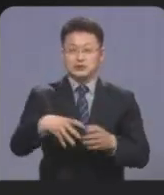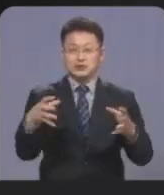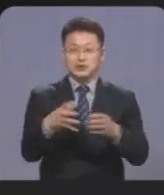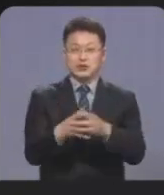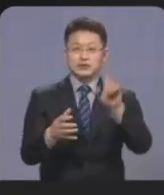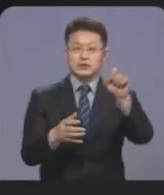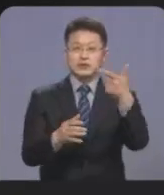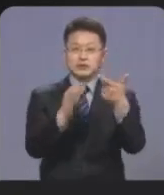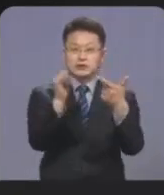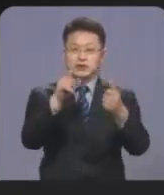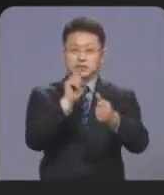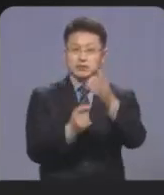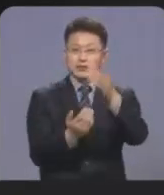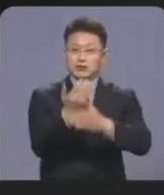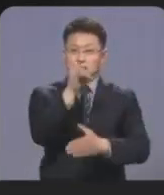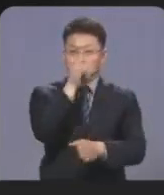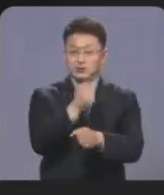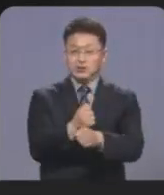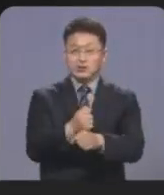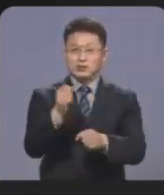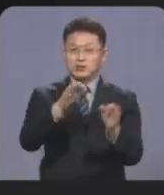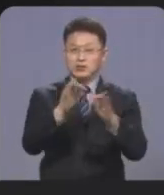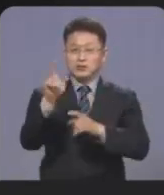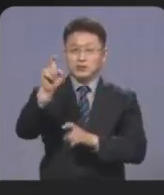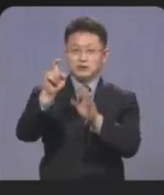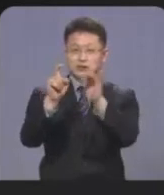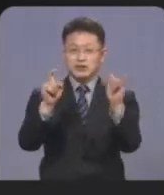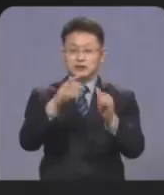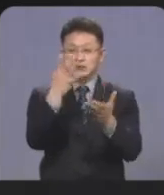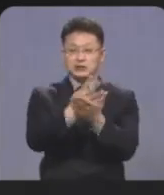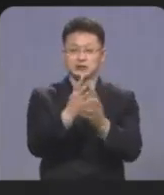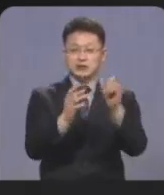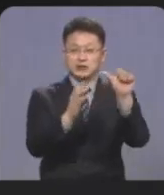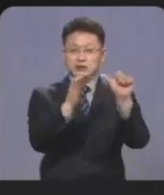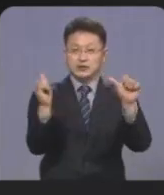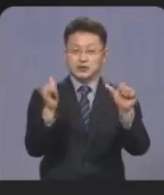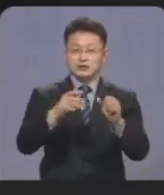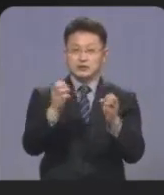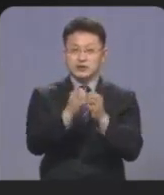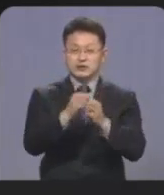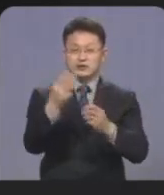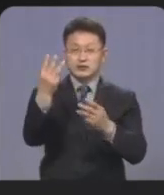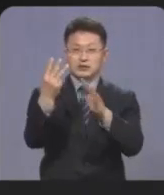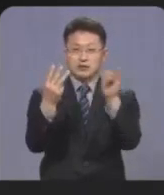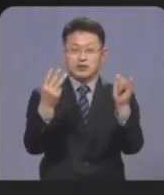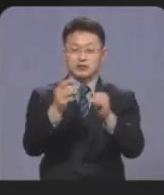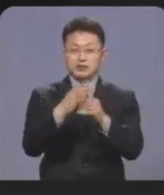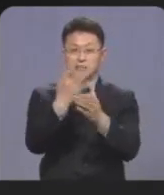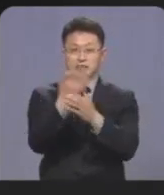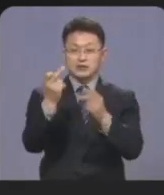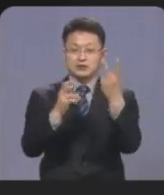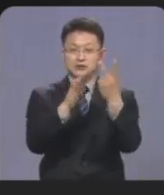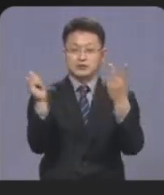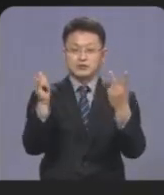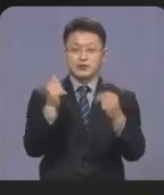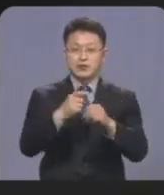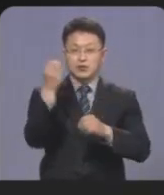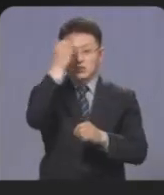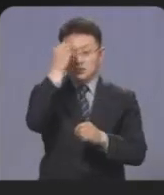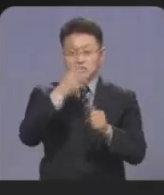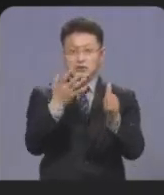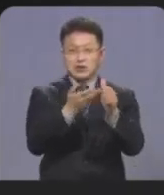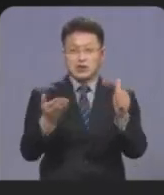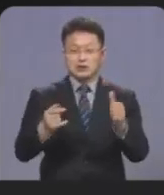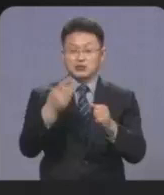16명의 확진 자가 나왔고 김에 10명 사천 5명 차원 3명 양산 2명 고성과